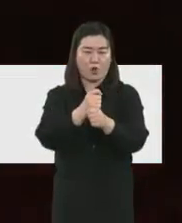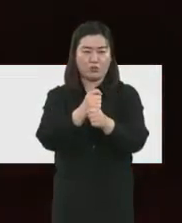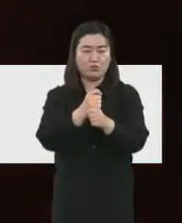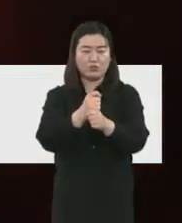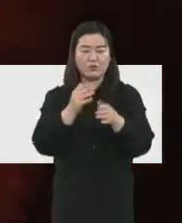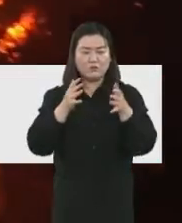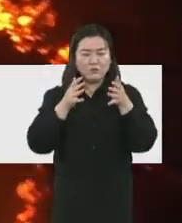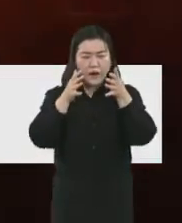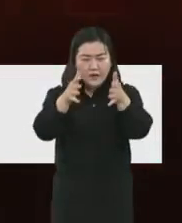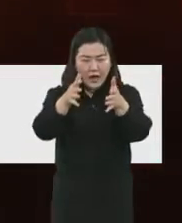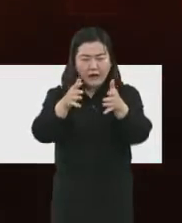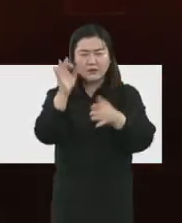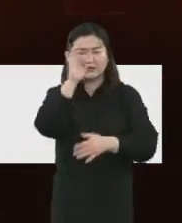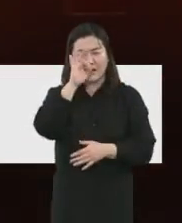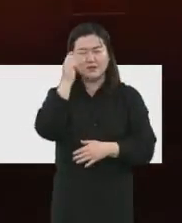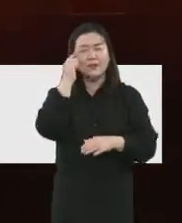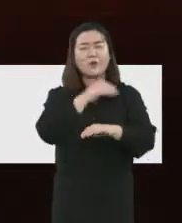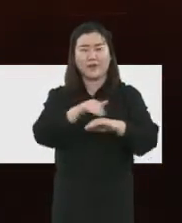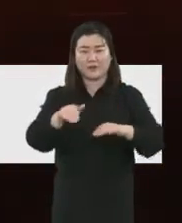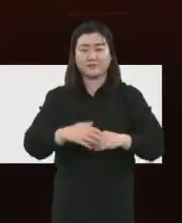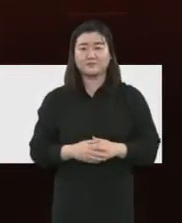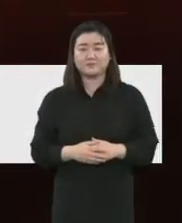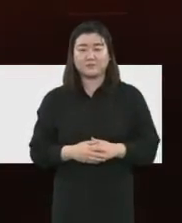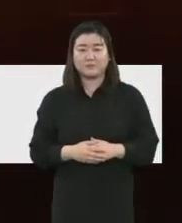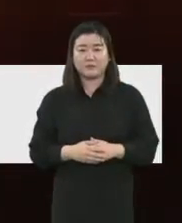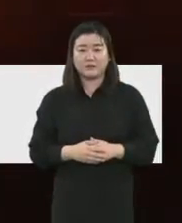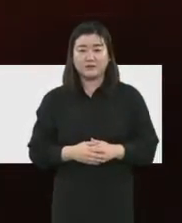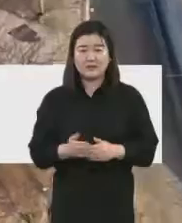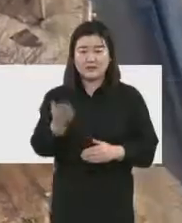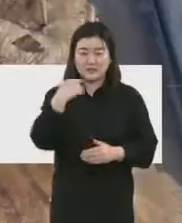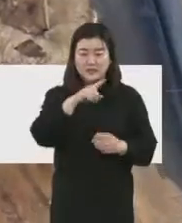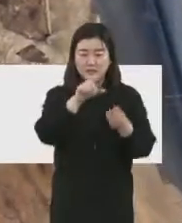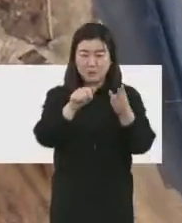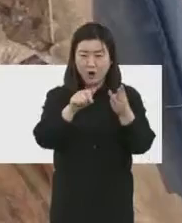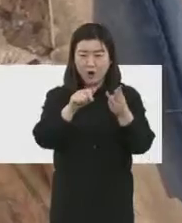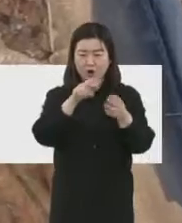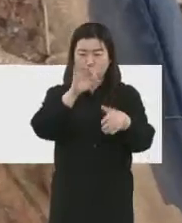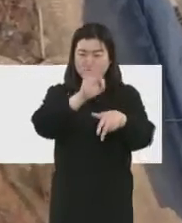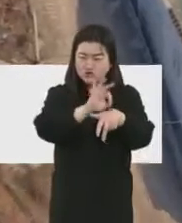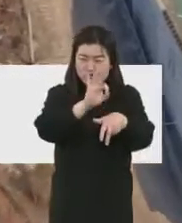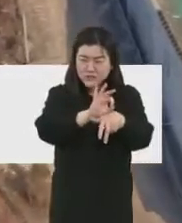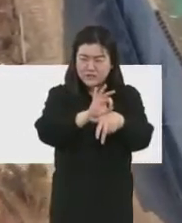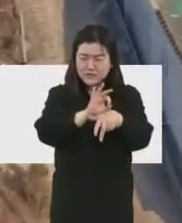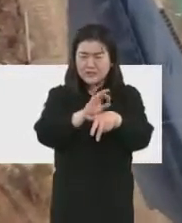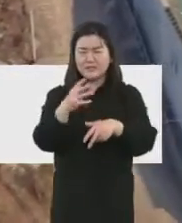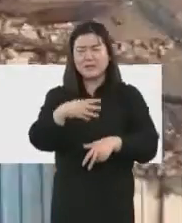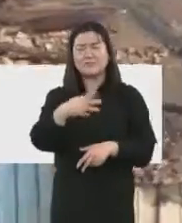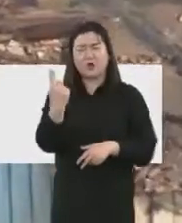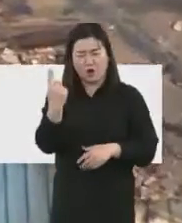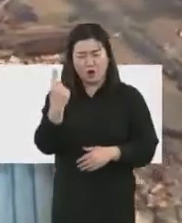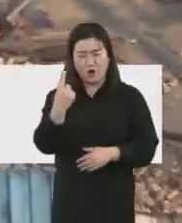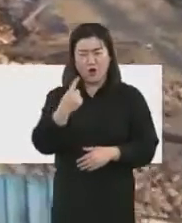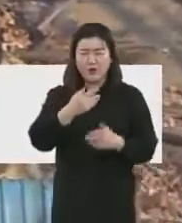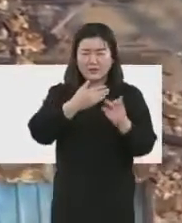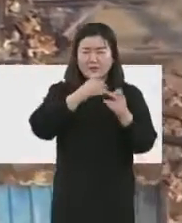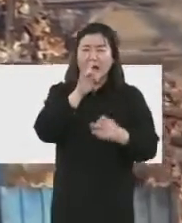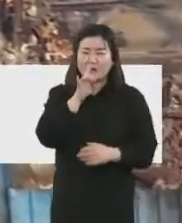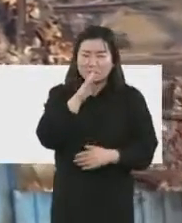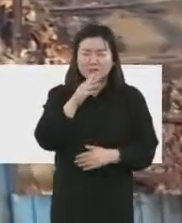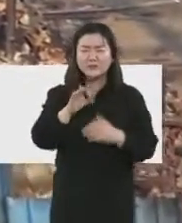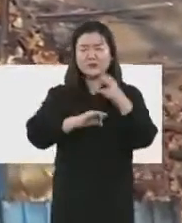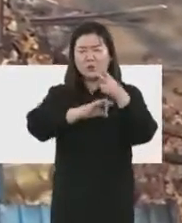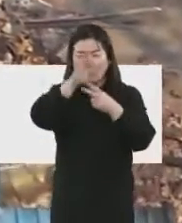합리적인 복원 방향을 찾기로 했습니다 한편 지난 3월 경북 울진군 과 강원 삼척시 강릉시